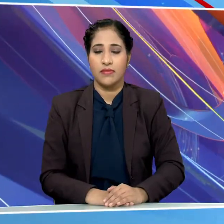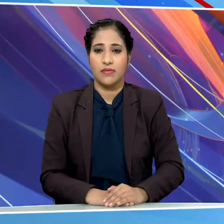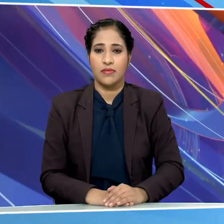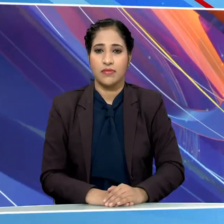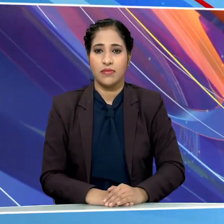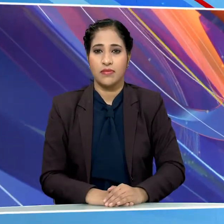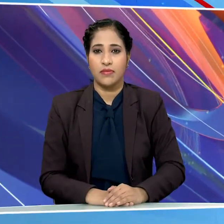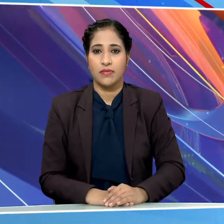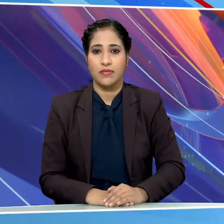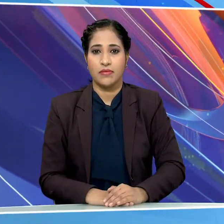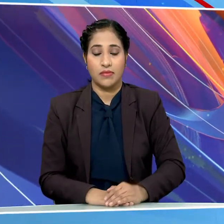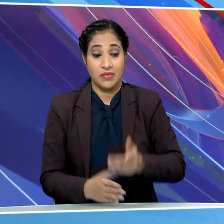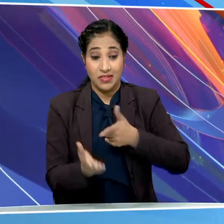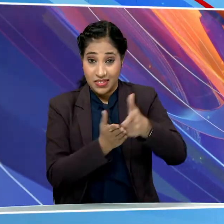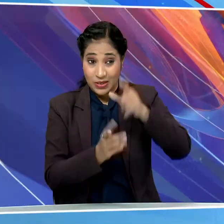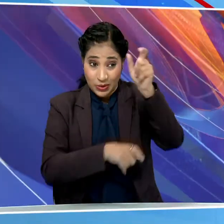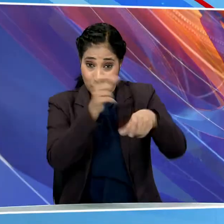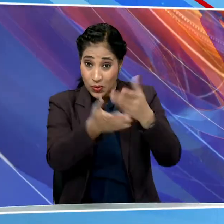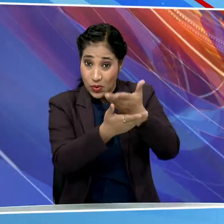किसान ने वो कर दिखाया